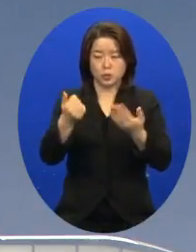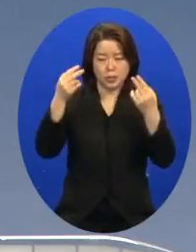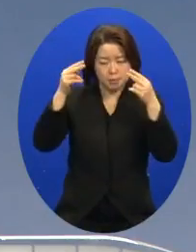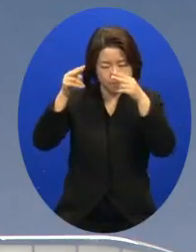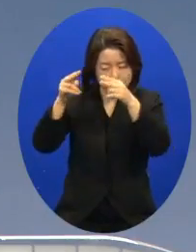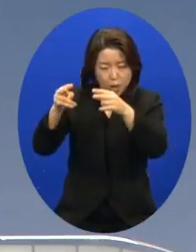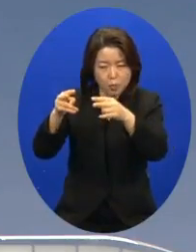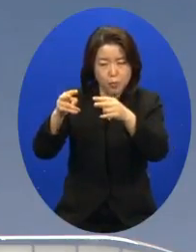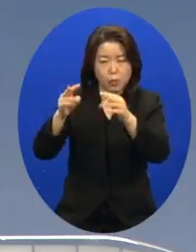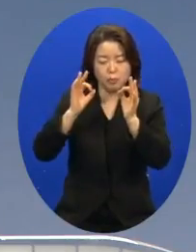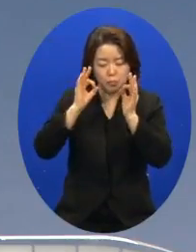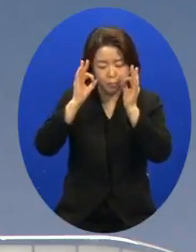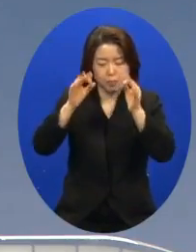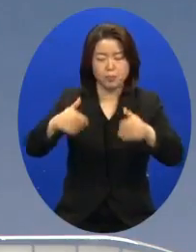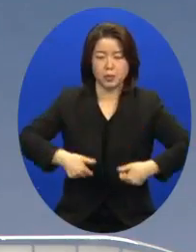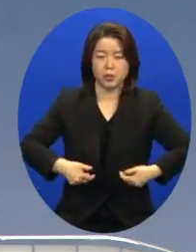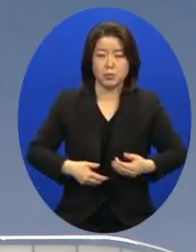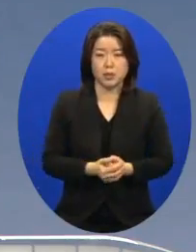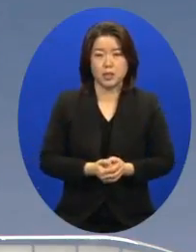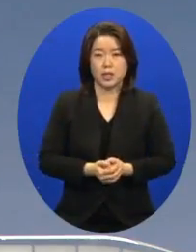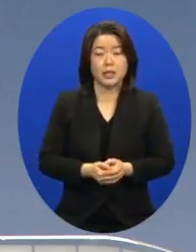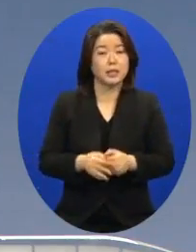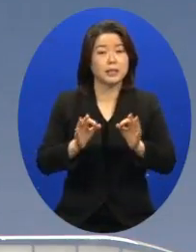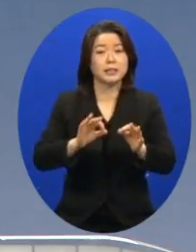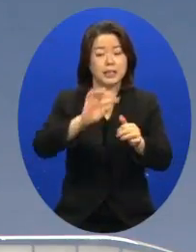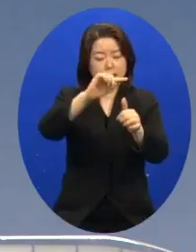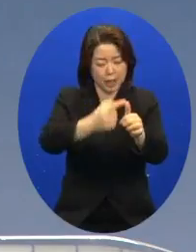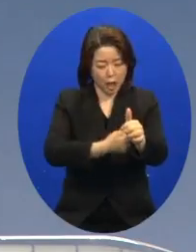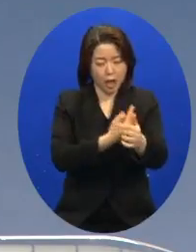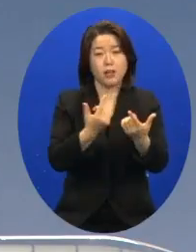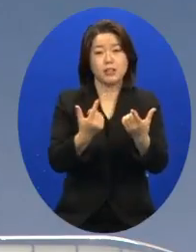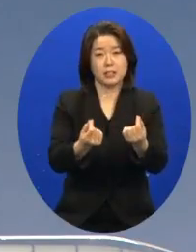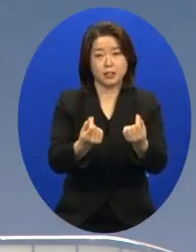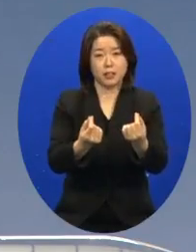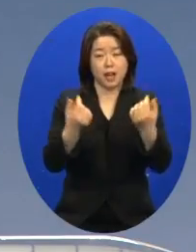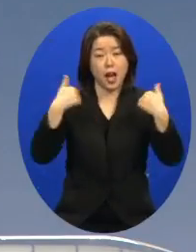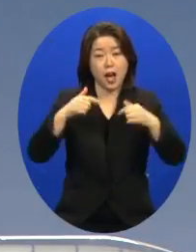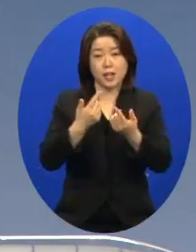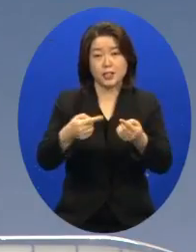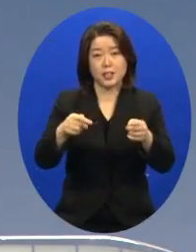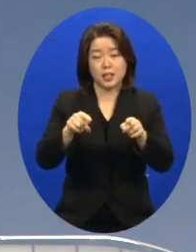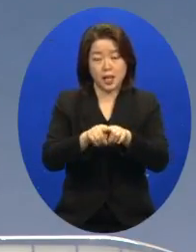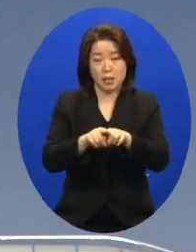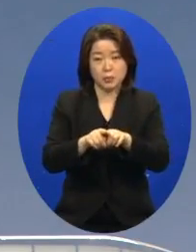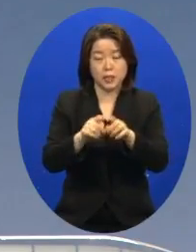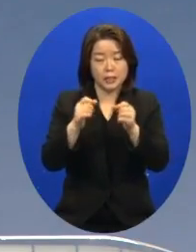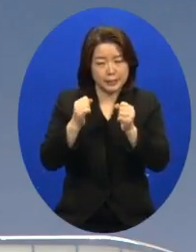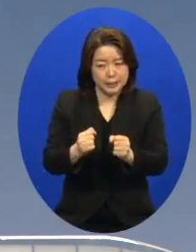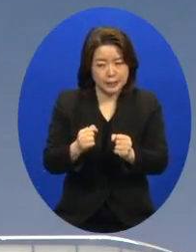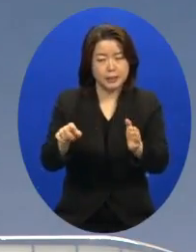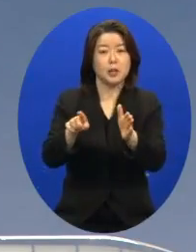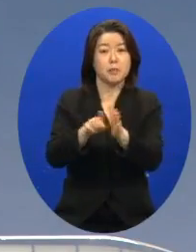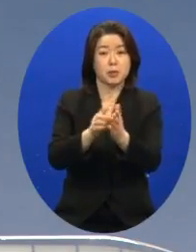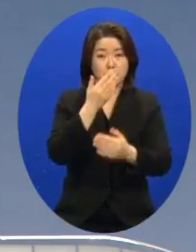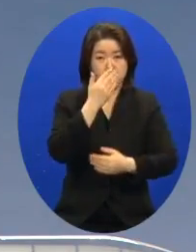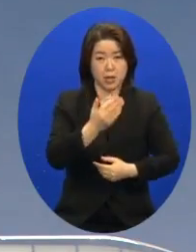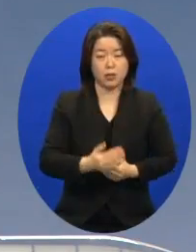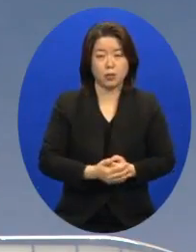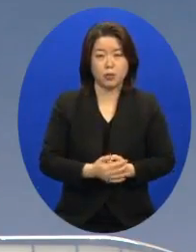해야 합니다 그래서 이제는 자연스럽게 항상 주님이 함께 계시는 것이 믿어지지 더